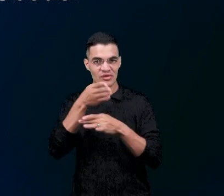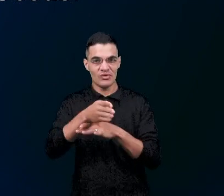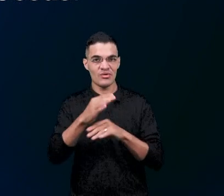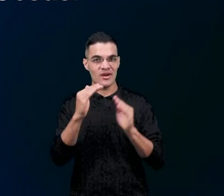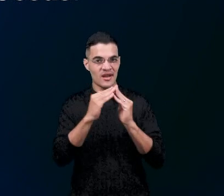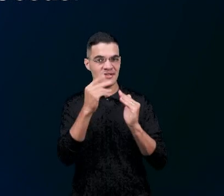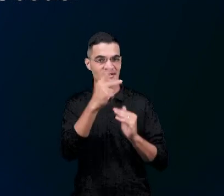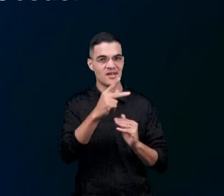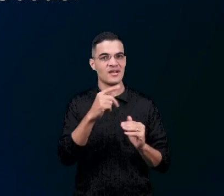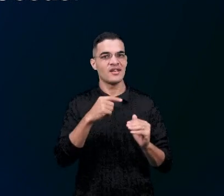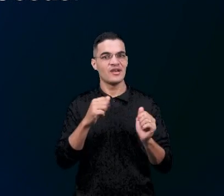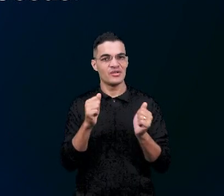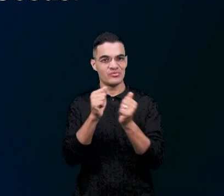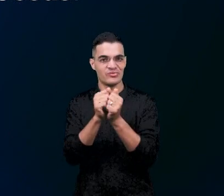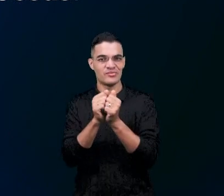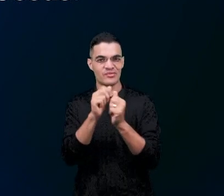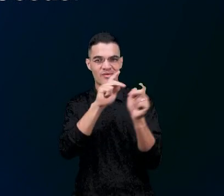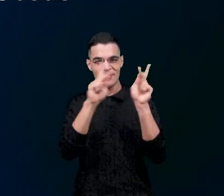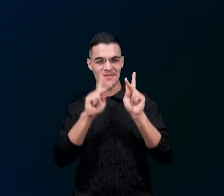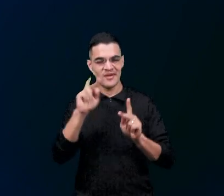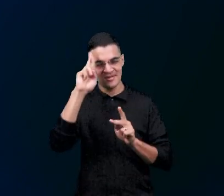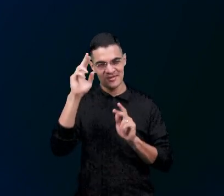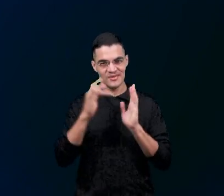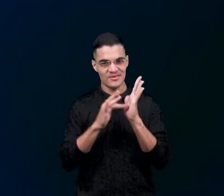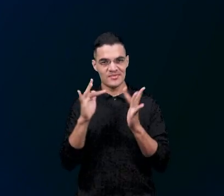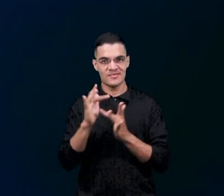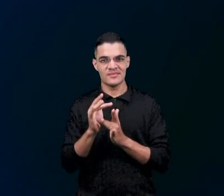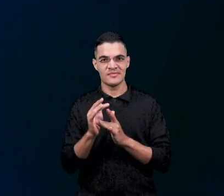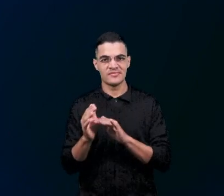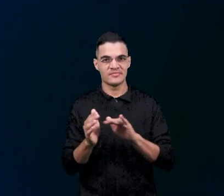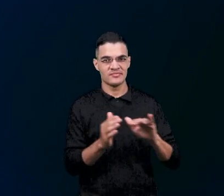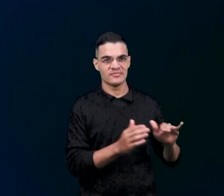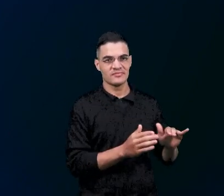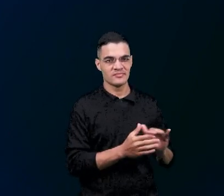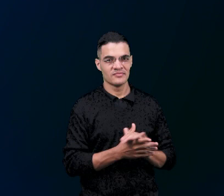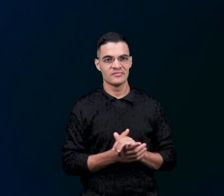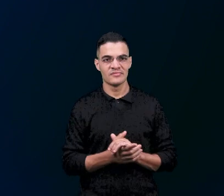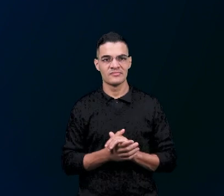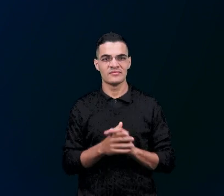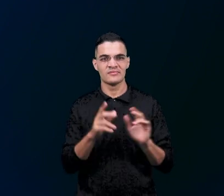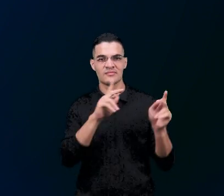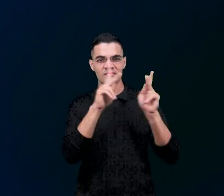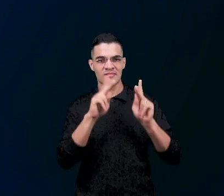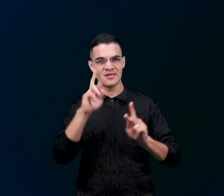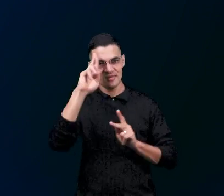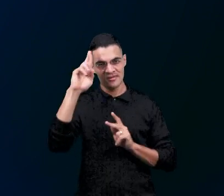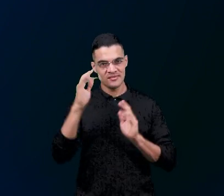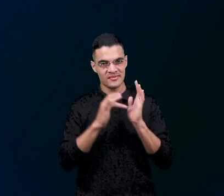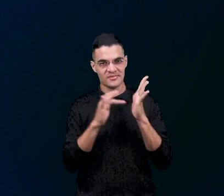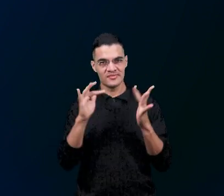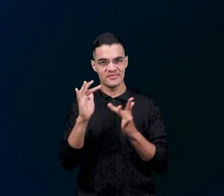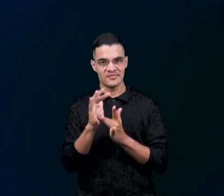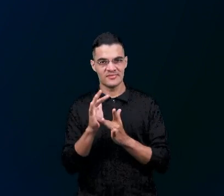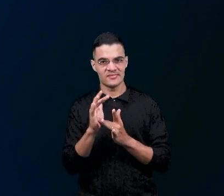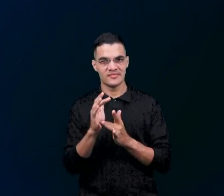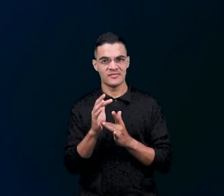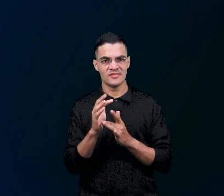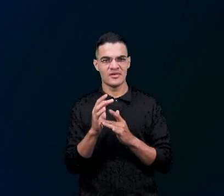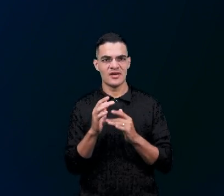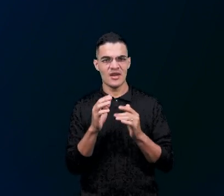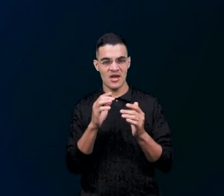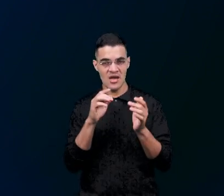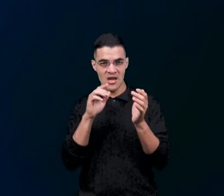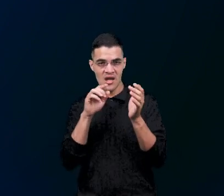a vu Zachée et a changé sa vie. La paix du Seigneur. La paix du Seigneur Jésus, basée sur la question